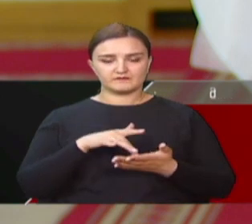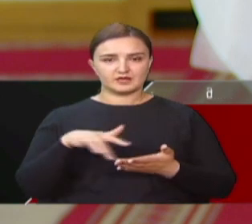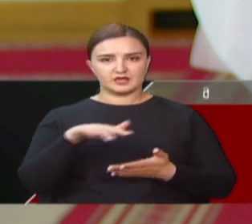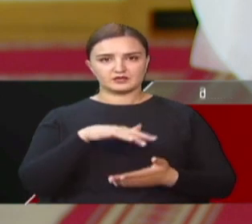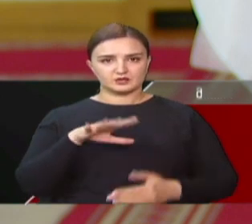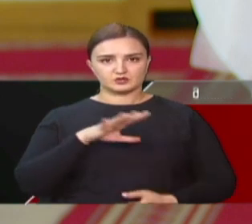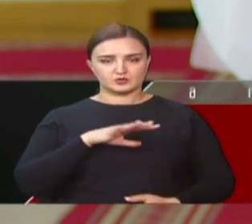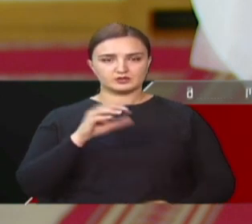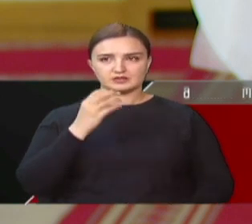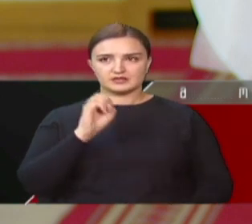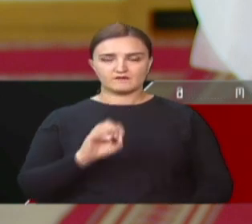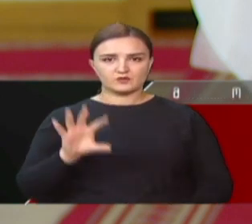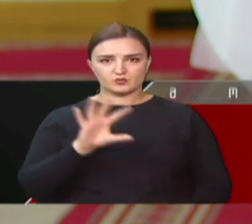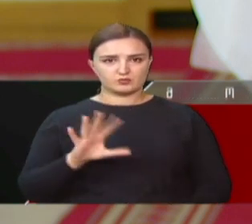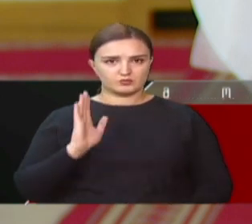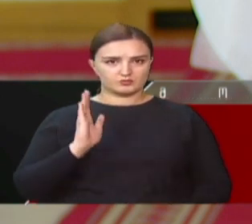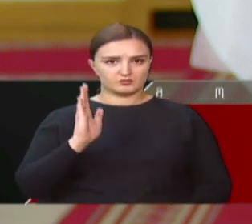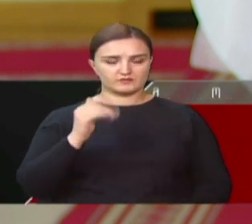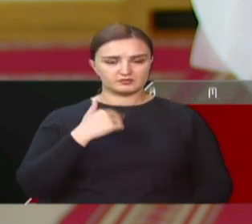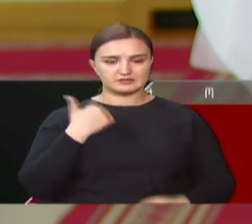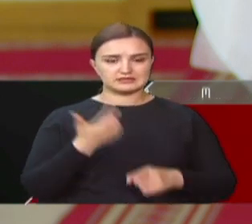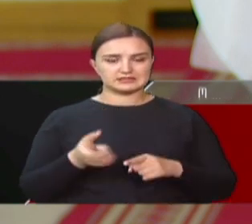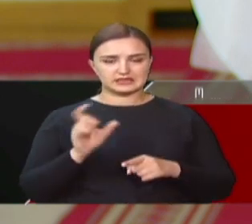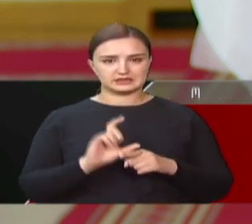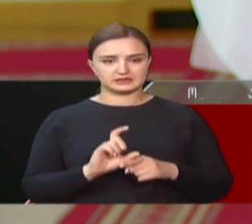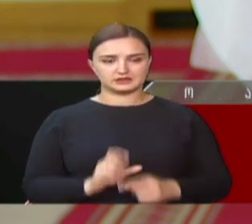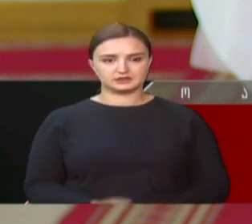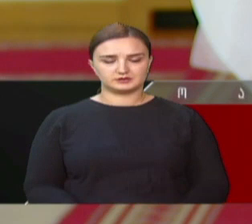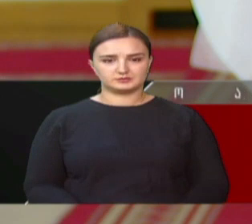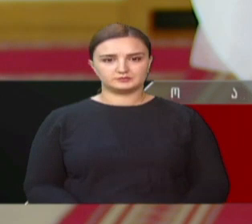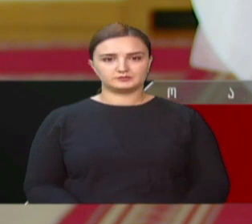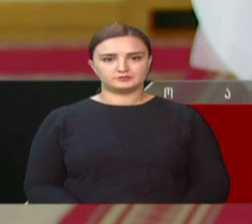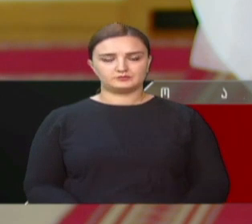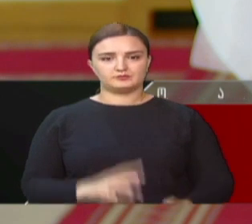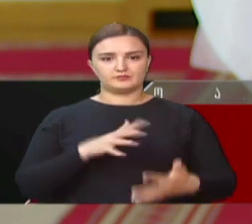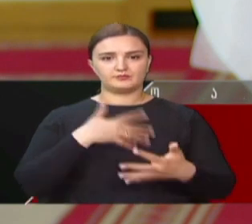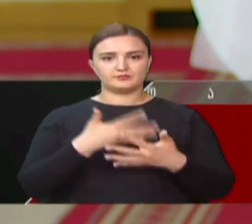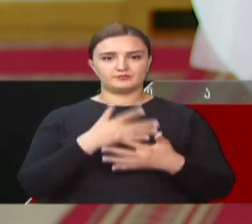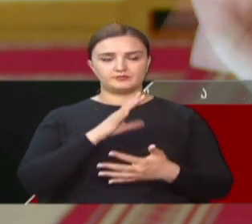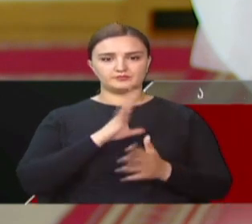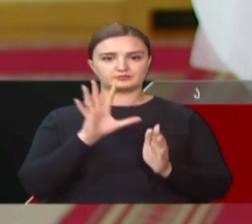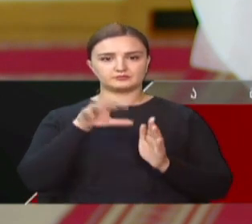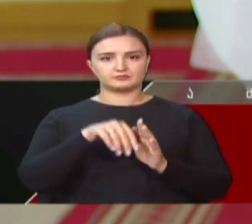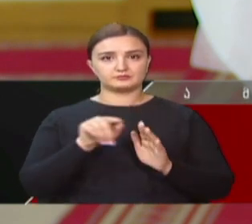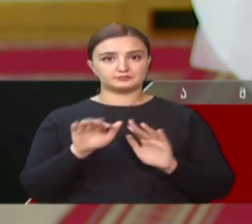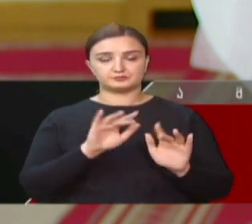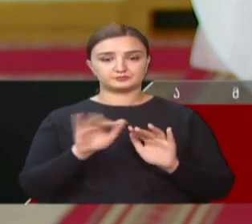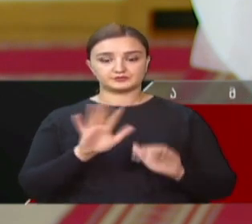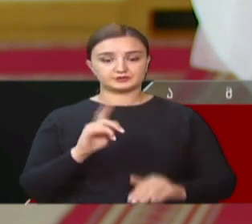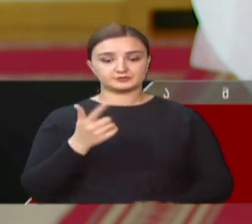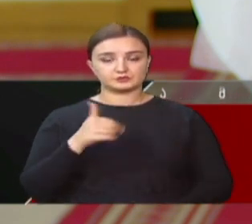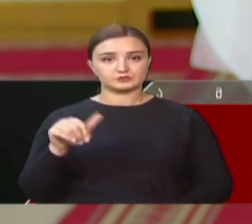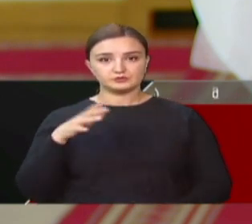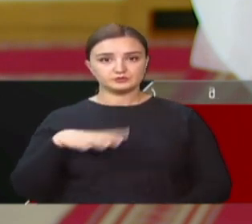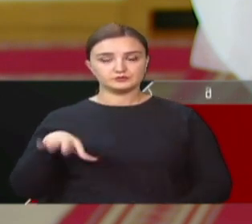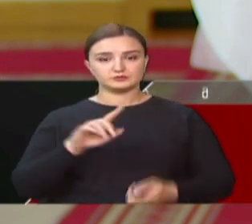ევროპული მომავალი ნამდვილად და მე ძალიან, ასე ვთქვათ, აქტიურად ვიყავი ჩართული სწორედ ამ პროცესებში, არა მხოლოდ ჩემს ქვეყანაში,